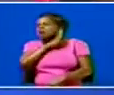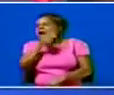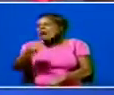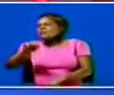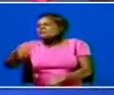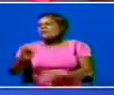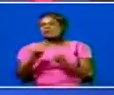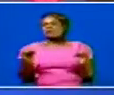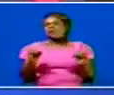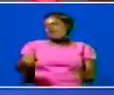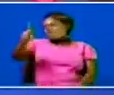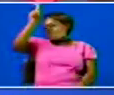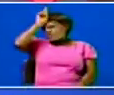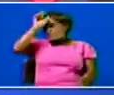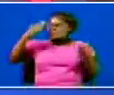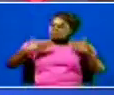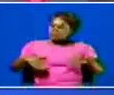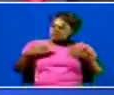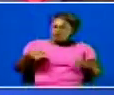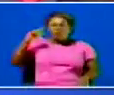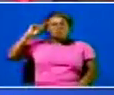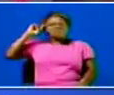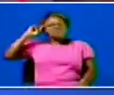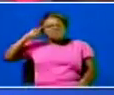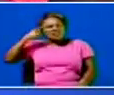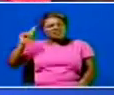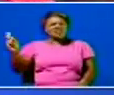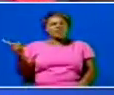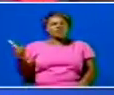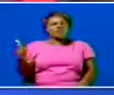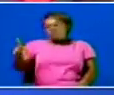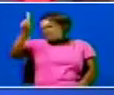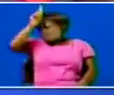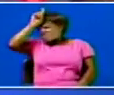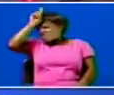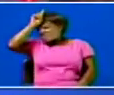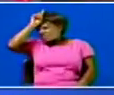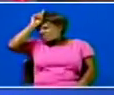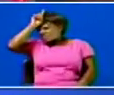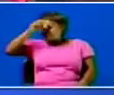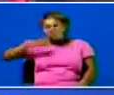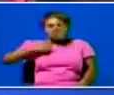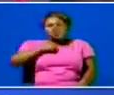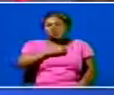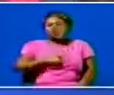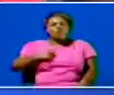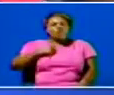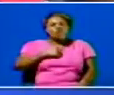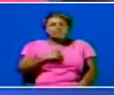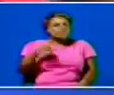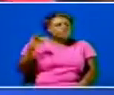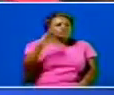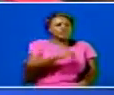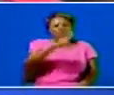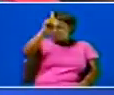Wale ambao wanatoka kwa mashamba, wakifikiria kwamba Nairobi ni mashamba, tunawaambia tafadhali kaeni shambani.